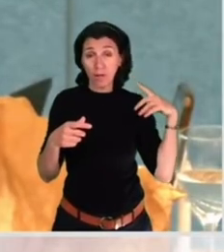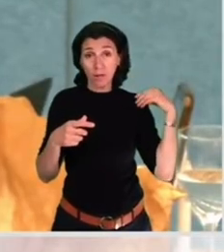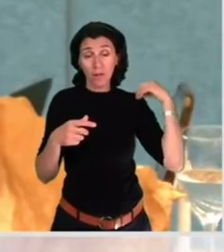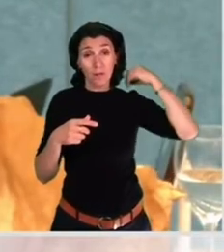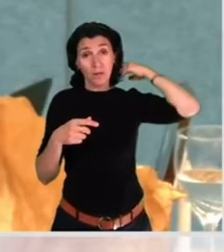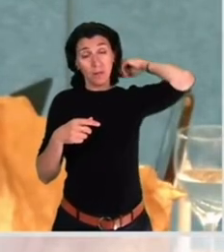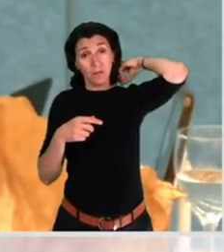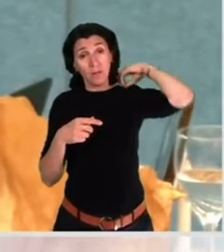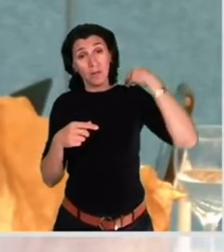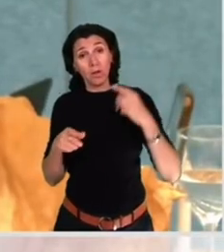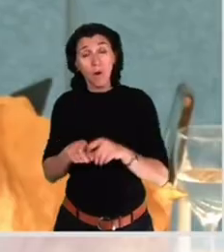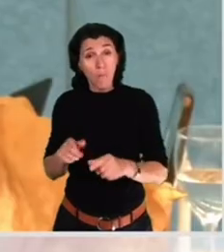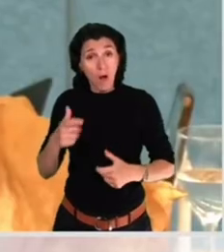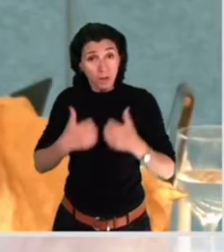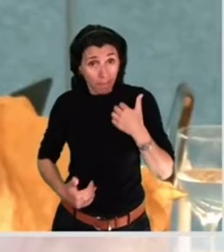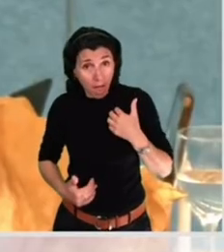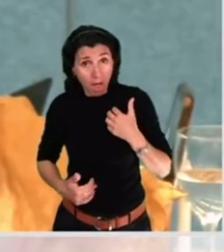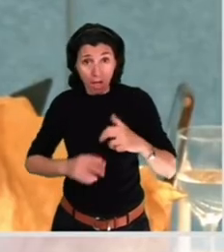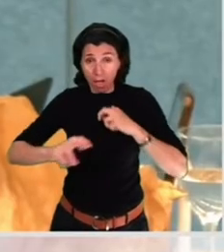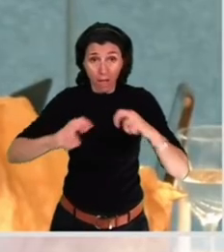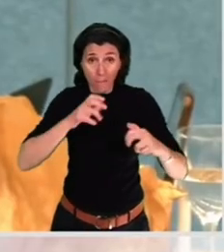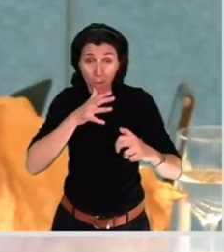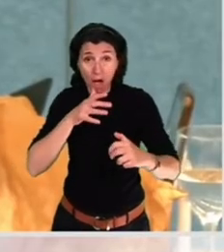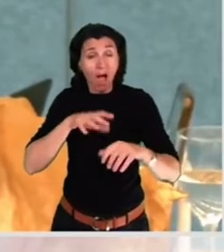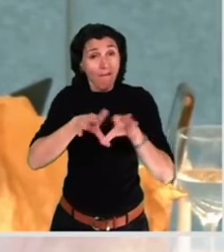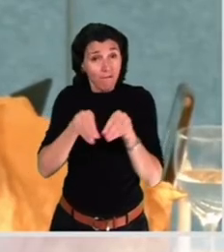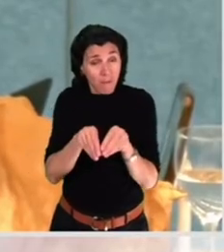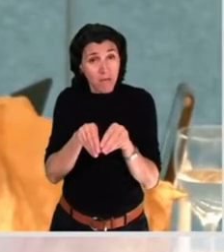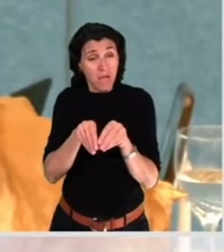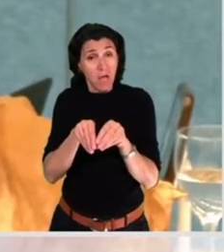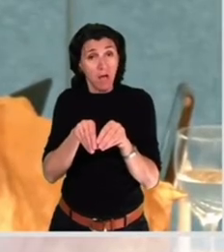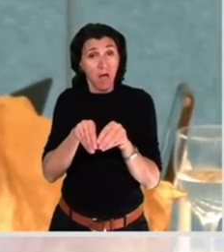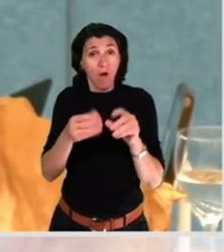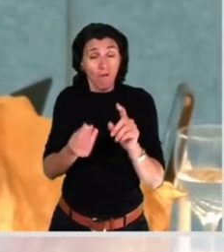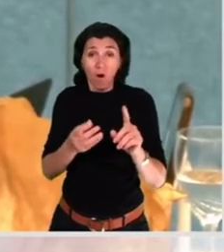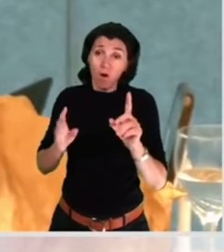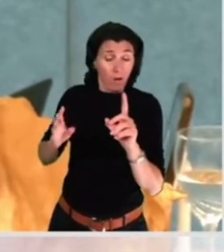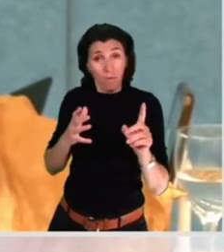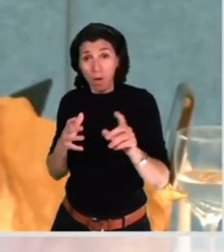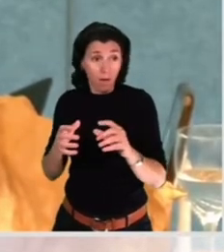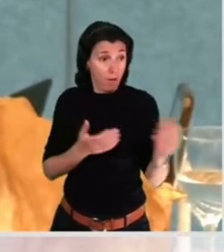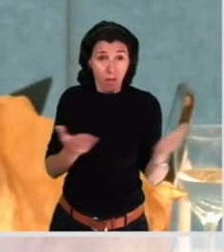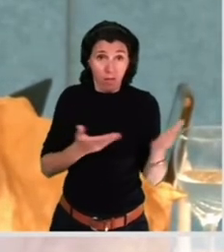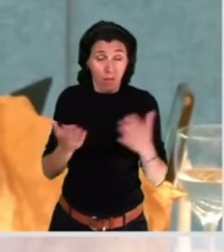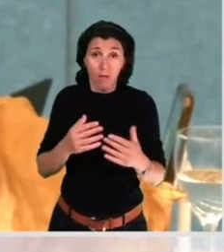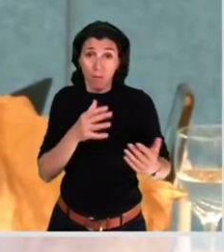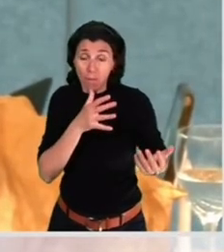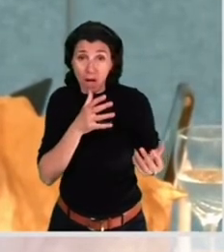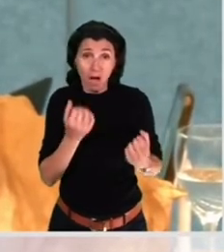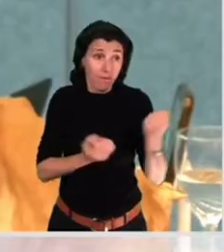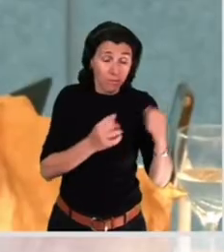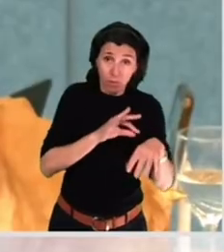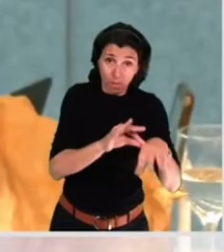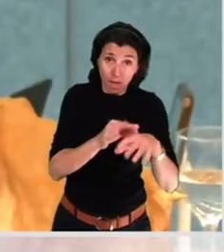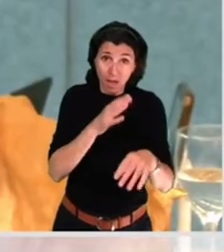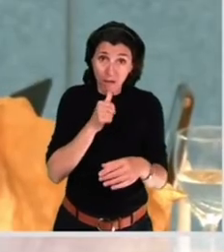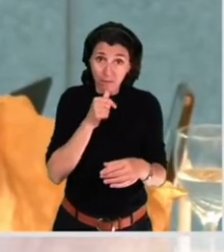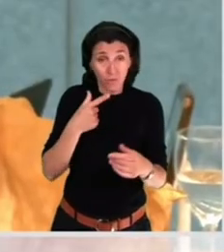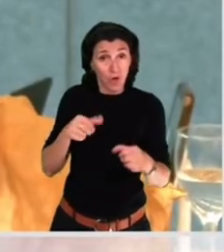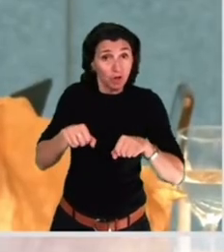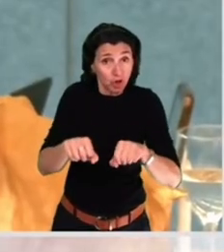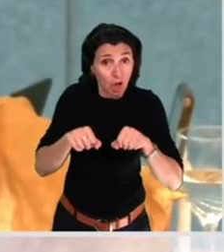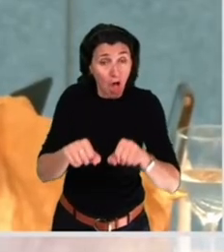enfants dans des charrettes à vélo, vous les excluez aussi. Vous venez de dire, entre autres,